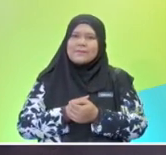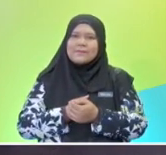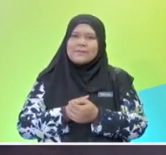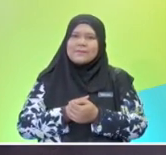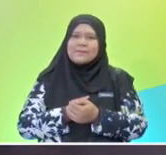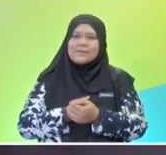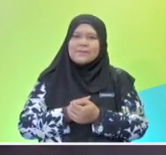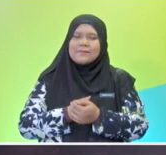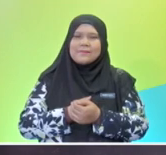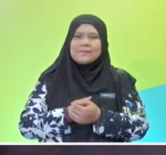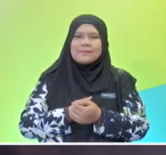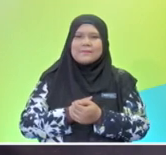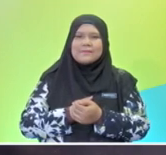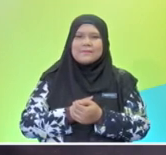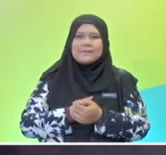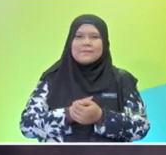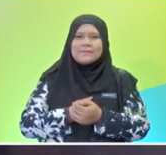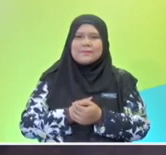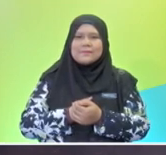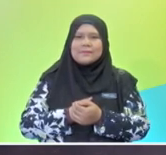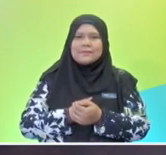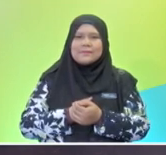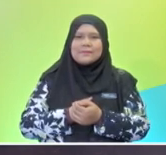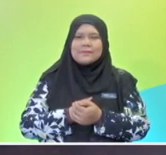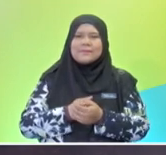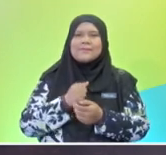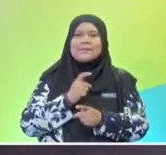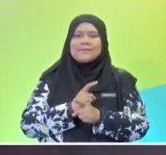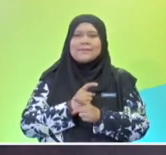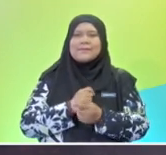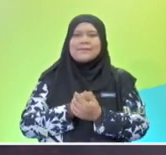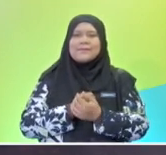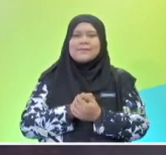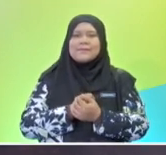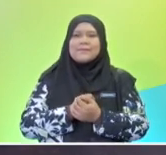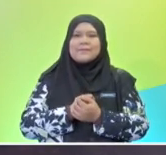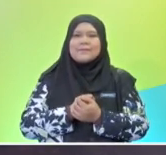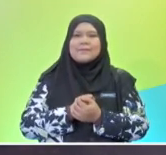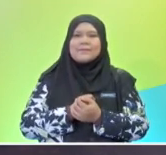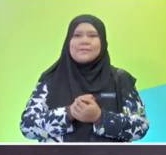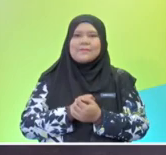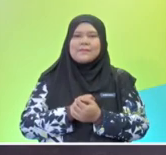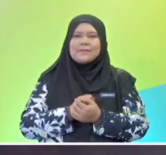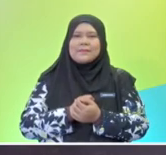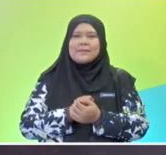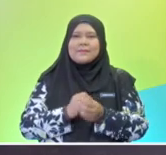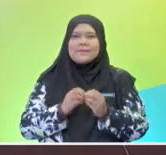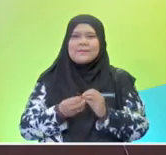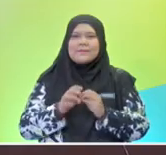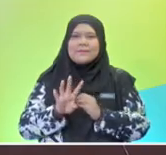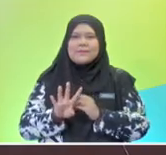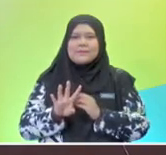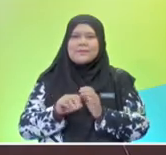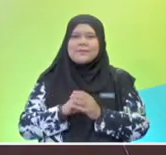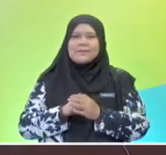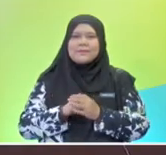mula dari 10 tadi. Harap-harap dapat soalan. Ha, dapat empat. Soalan juga. Dapat soalan. Empat di sini. Empat. Satu, dua,